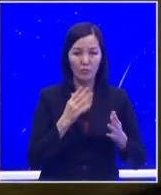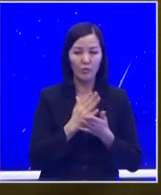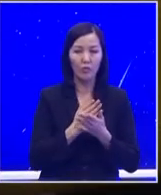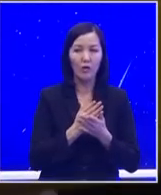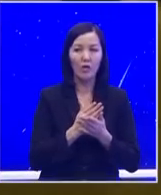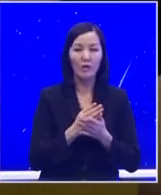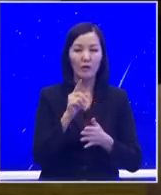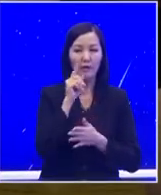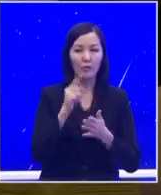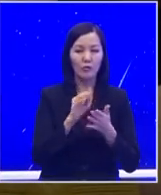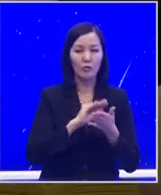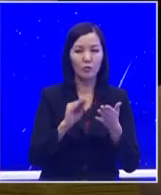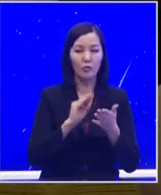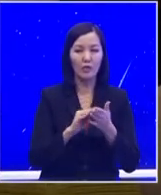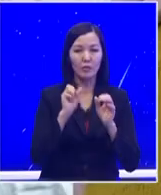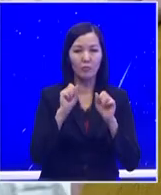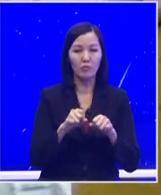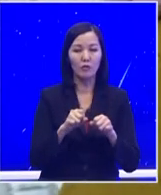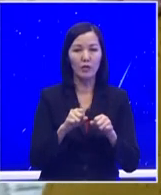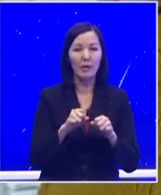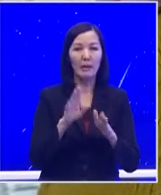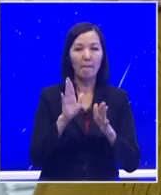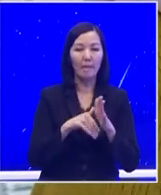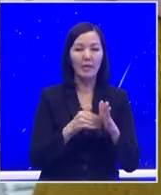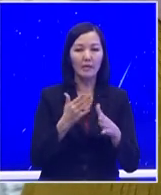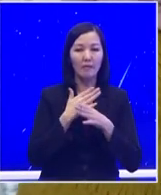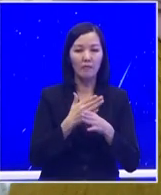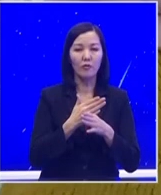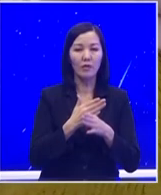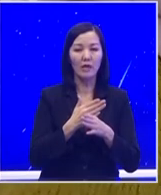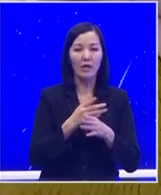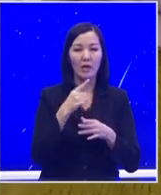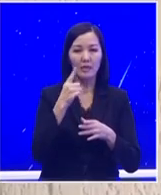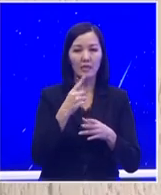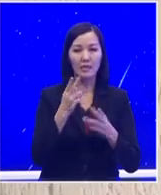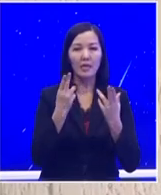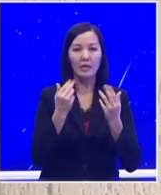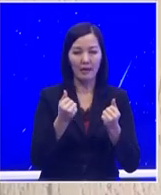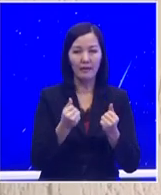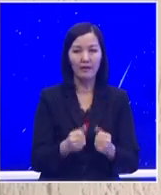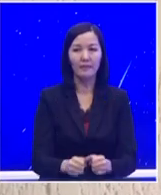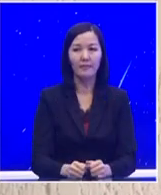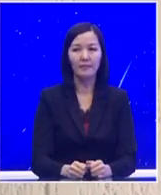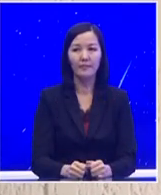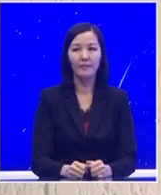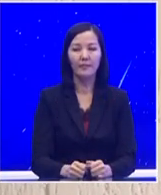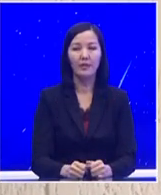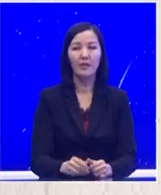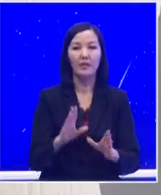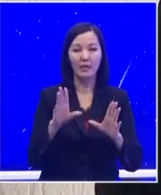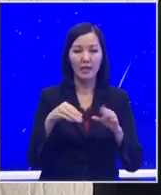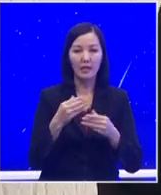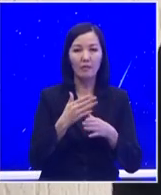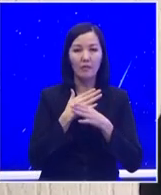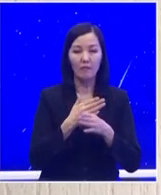не менее, на вопрос журналистов, можно ли обойтись без квоты, репатрианты ответили однозначно. Если дали бы квоту, это